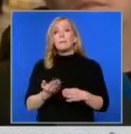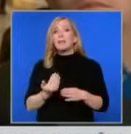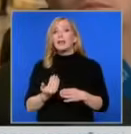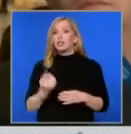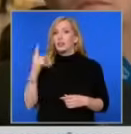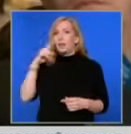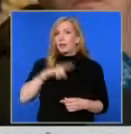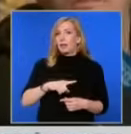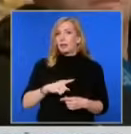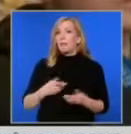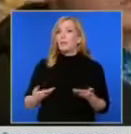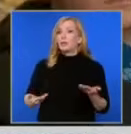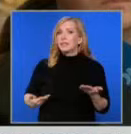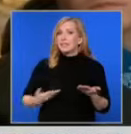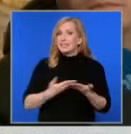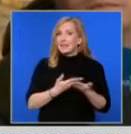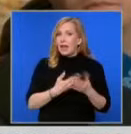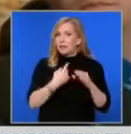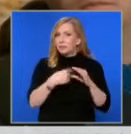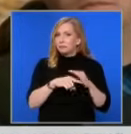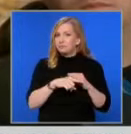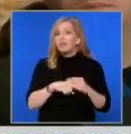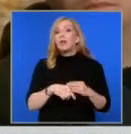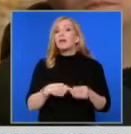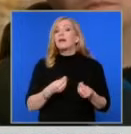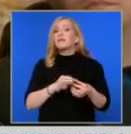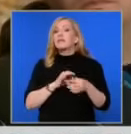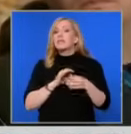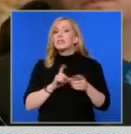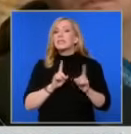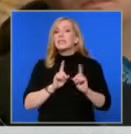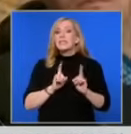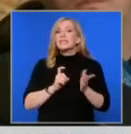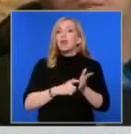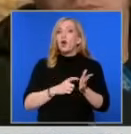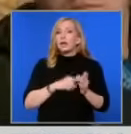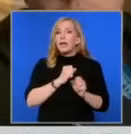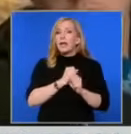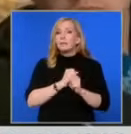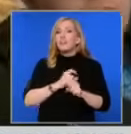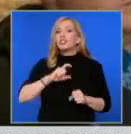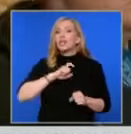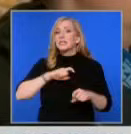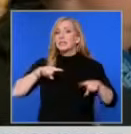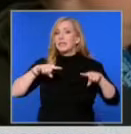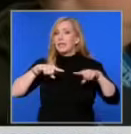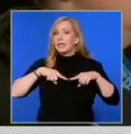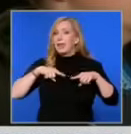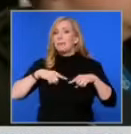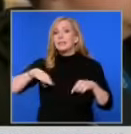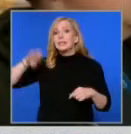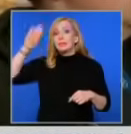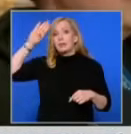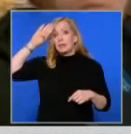ден, подаде сигнал във връзка с неправомерни действия на частен съдебен изпълнител или по-скоро длъжностни,